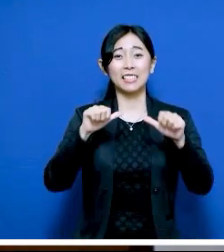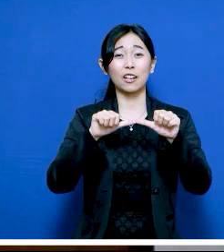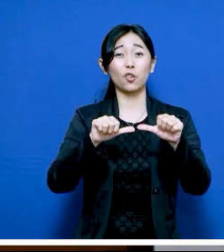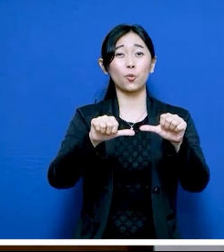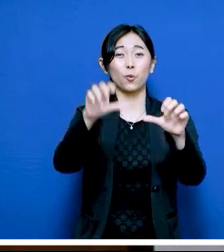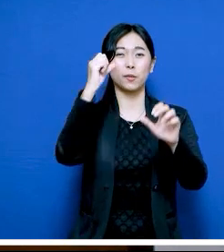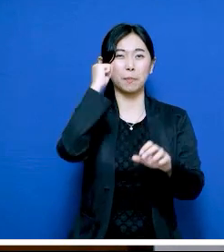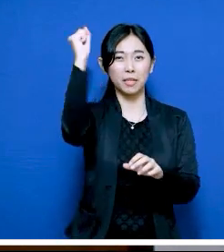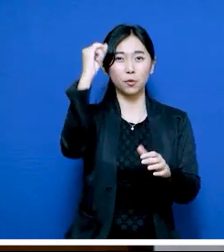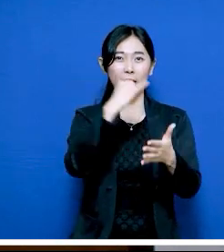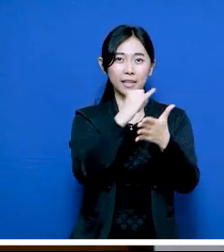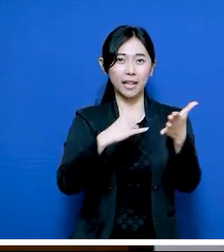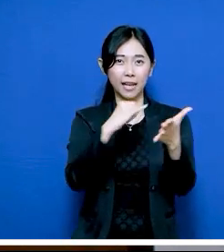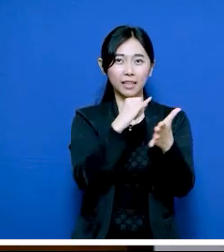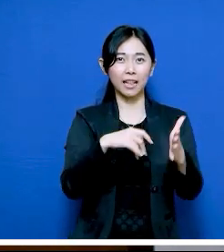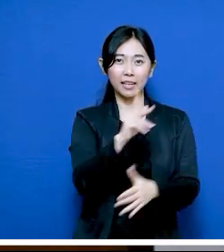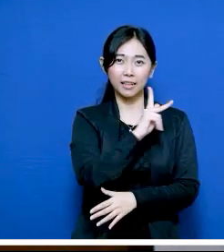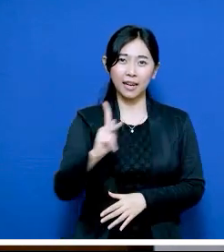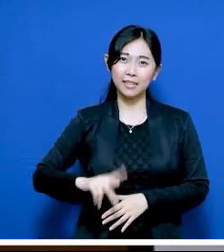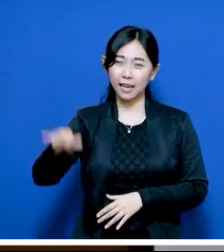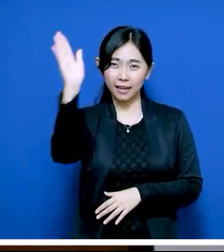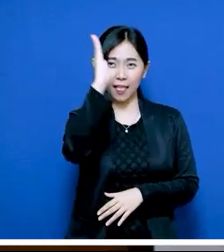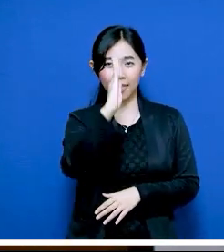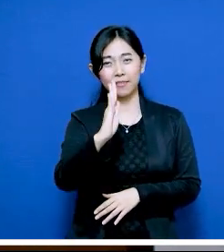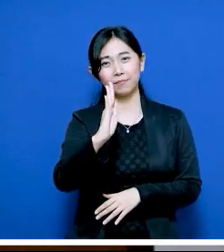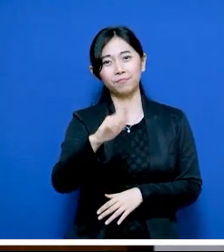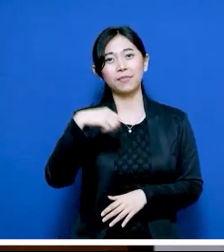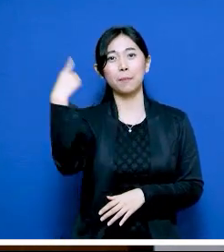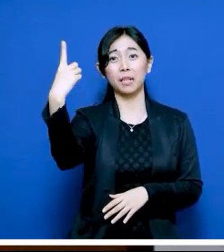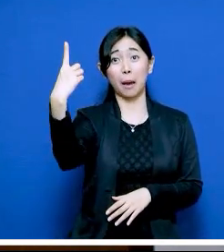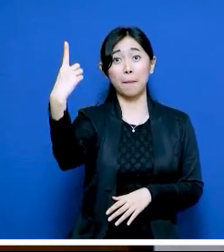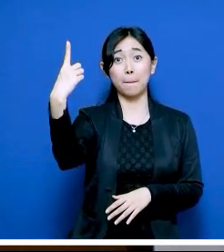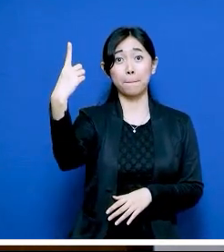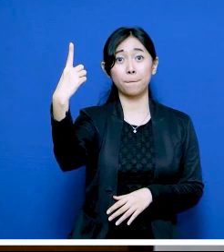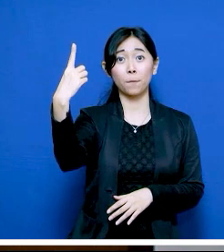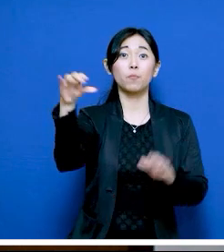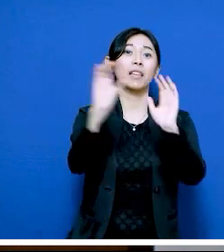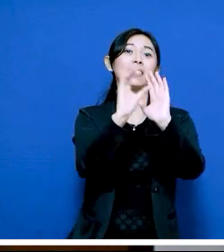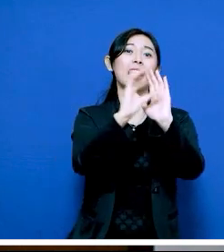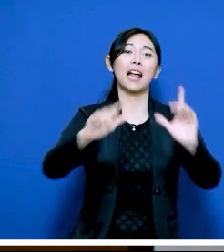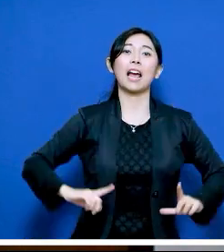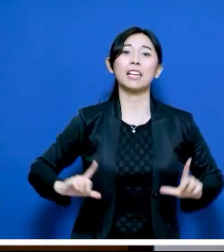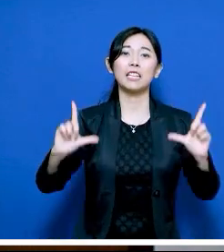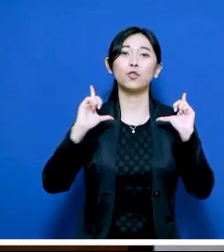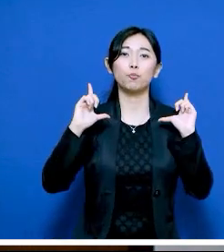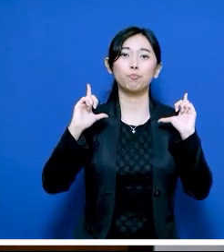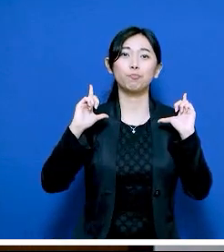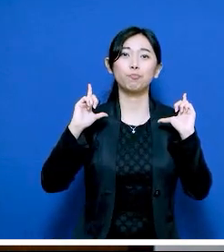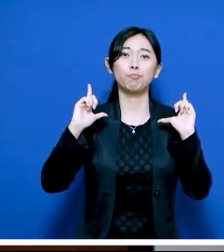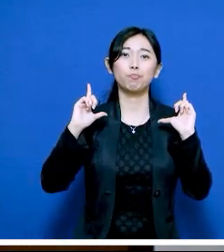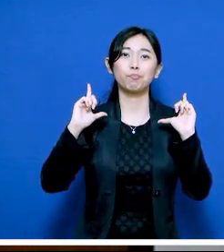memperjuangkan nilai kerajaan Allah di dalamnya. Yang pertama, kualitas hidup yang justru